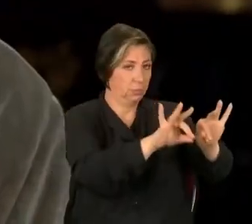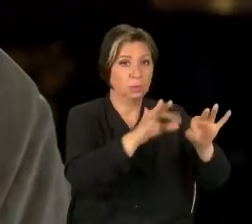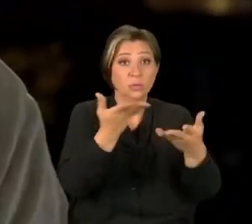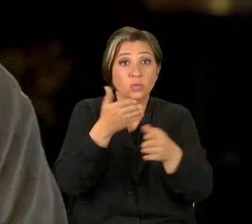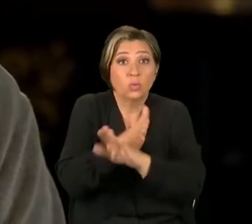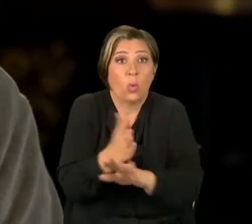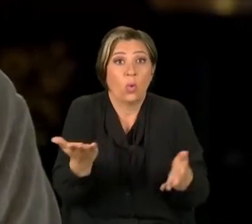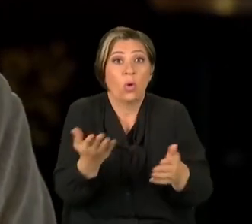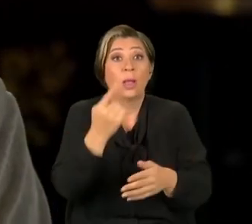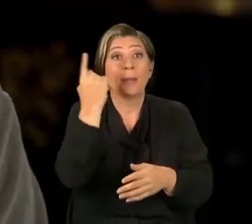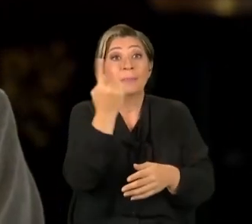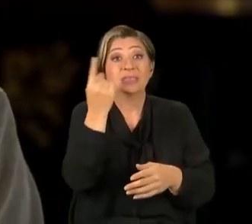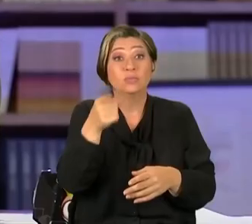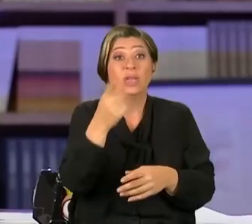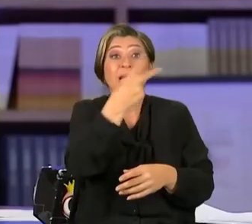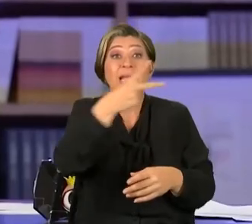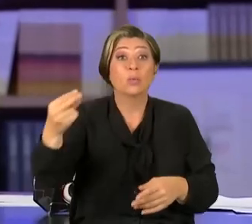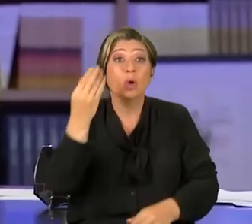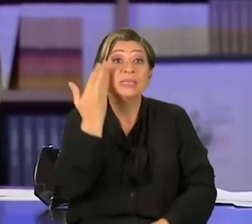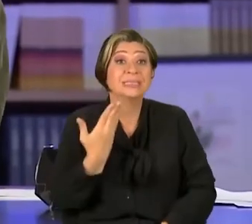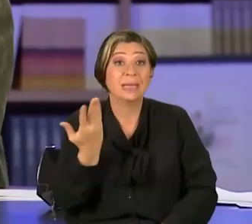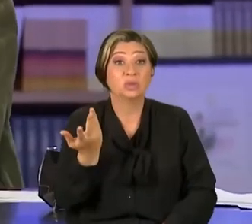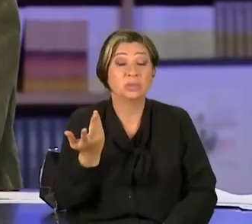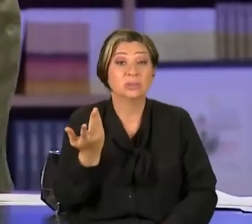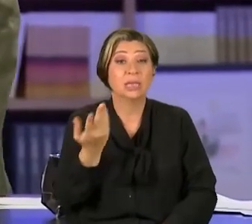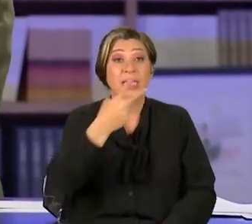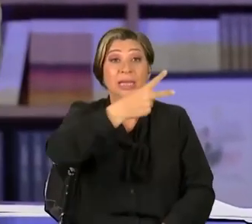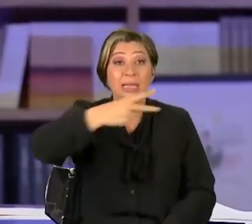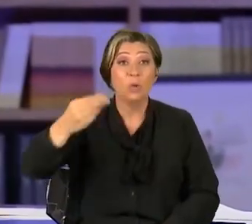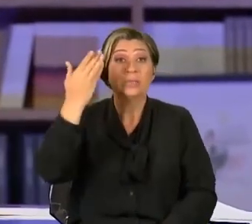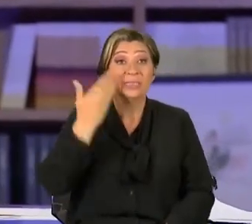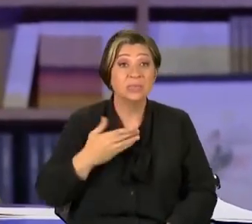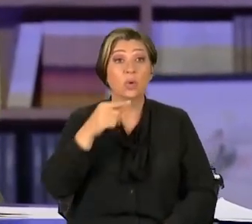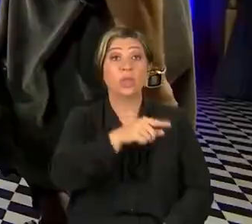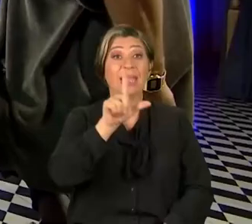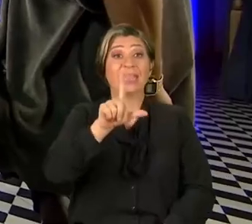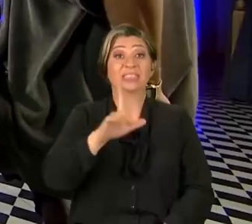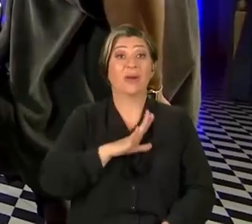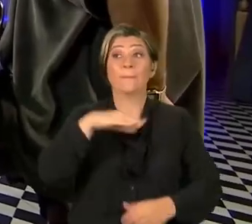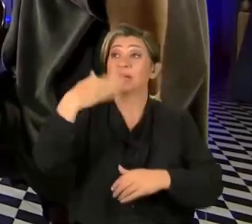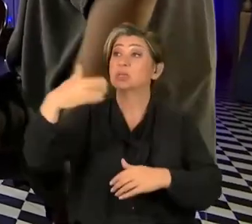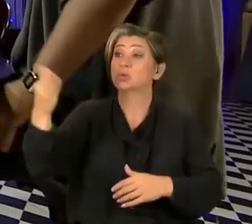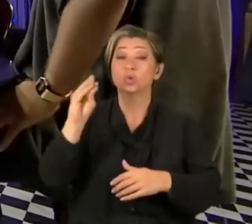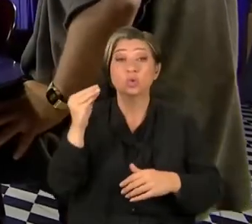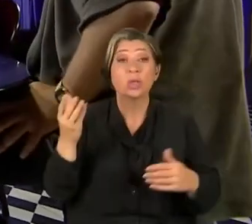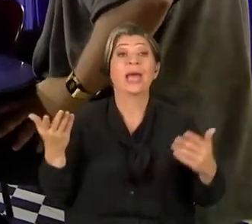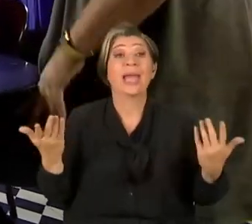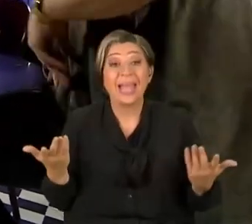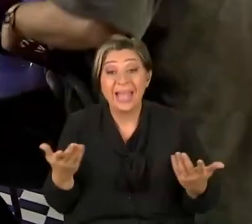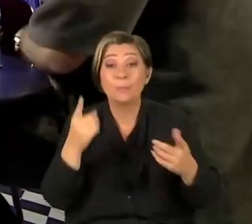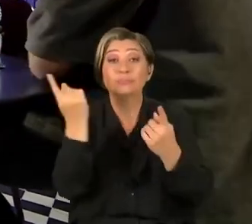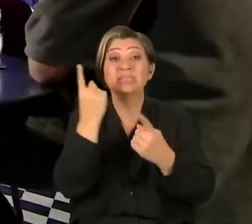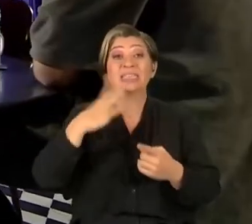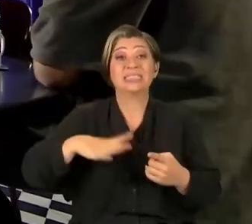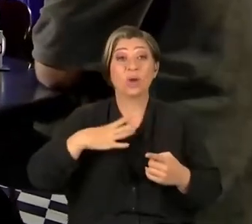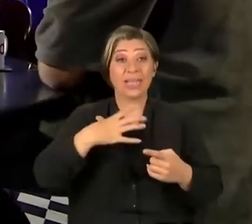Çünkü birisi bunu 2 milyon izlemiş 2 milyon izleyende başka çocuk var Evet enformatif